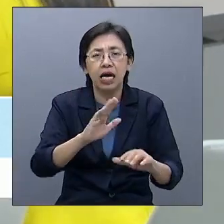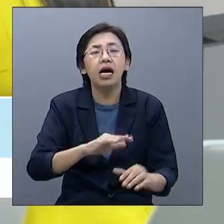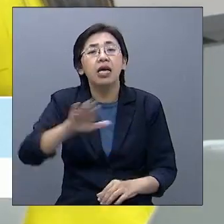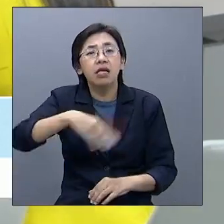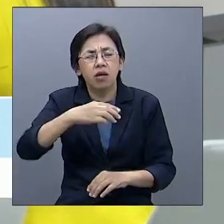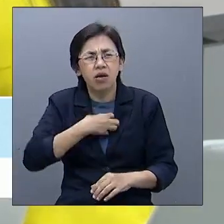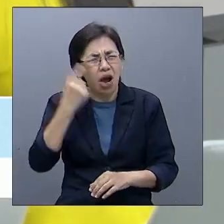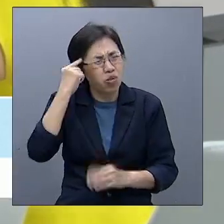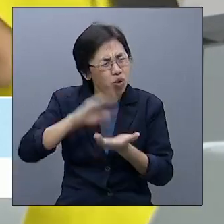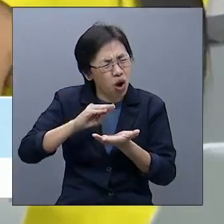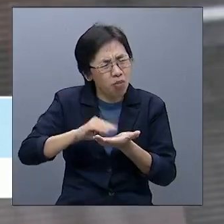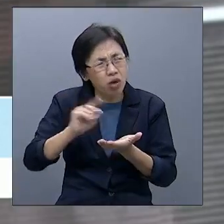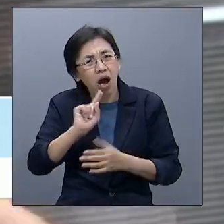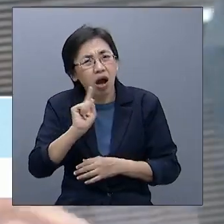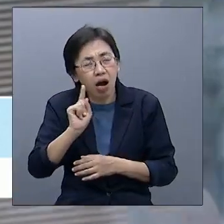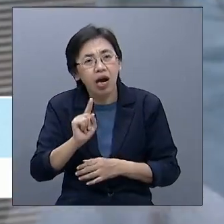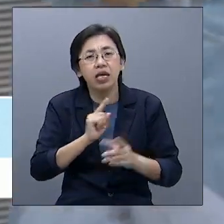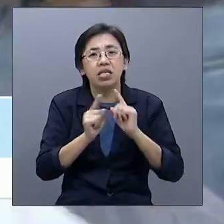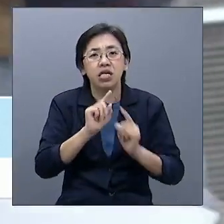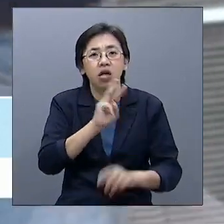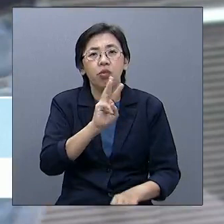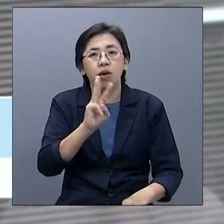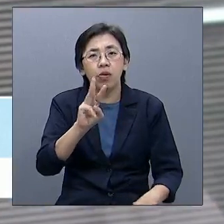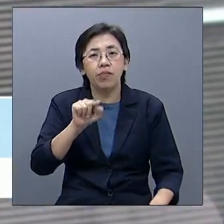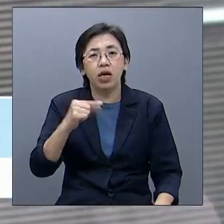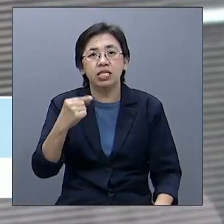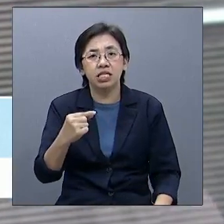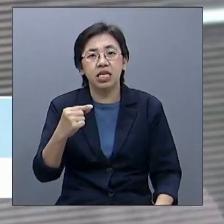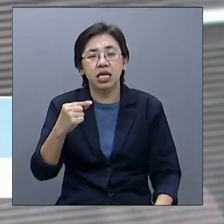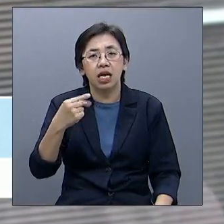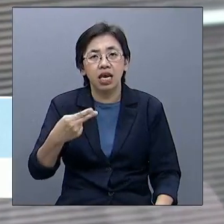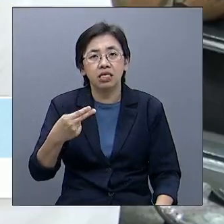สารที่ถูกต้องนะครับเข้าไปได้ที่เว็บไซต์